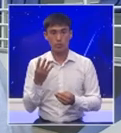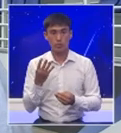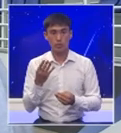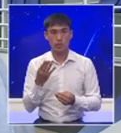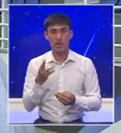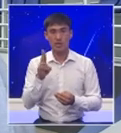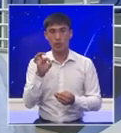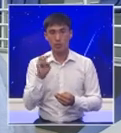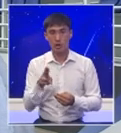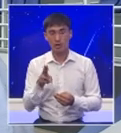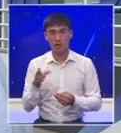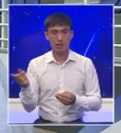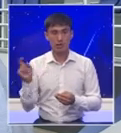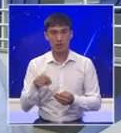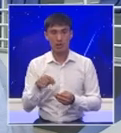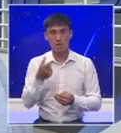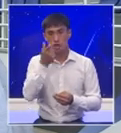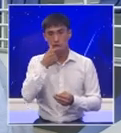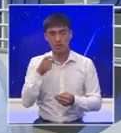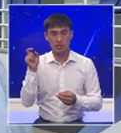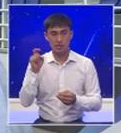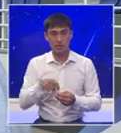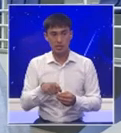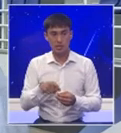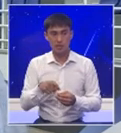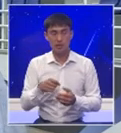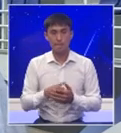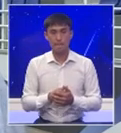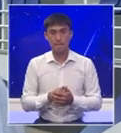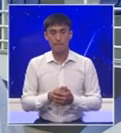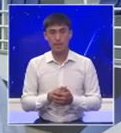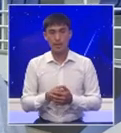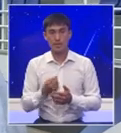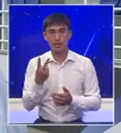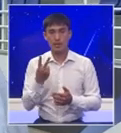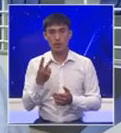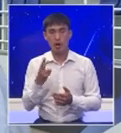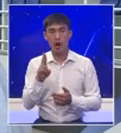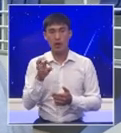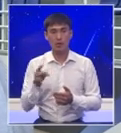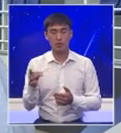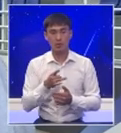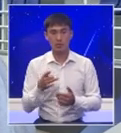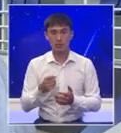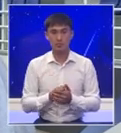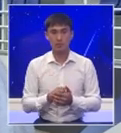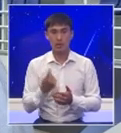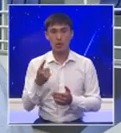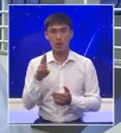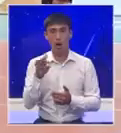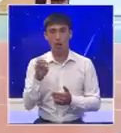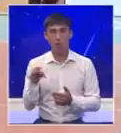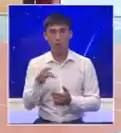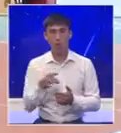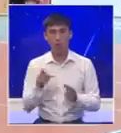Кербұлақ ауданынан, Жаркент жақтан, Жаркент өңірінен бір оқушы, екеуі Қаратал ауданынан, біреуі Қапал